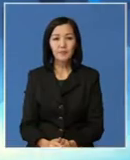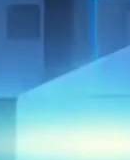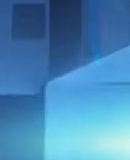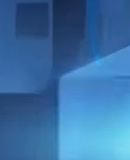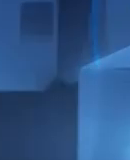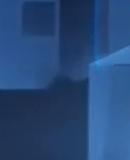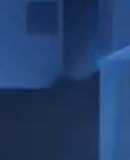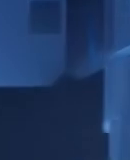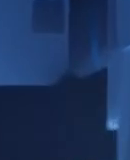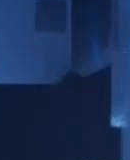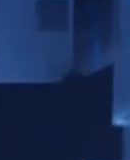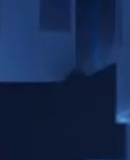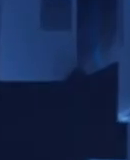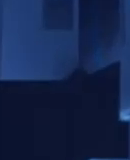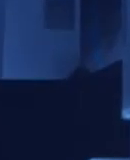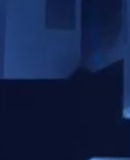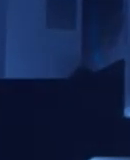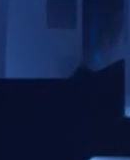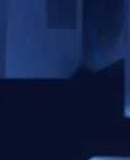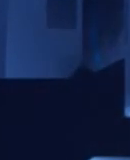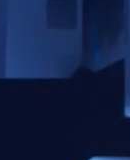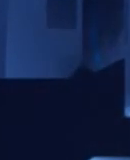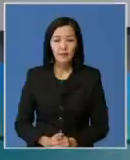Аманжол Жөнкешев, Жетісу арнасы.